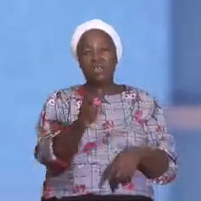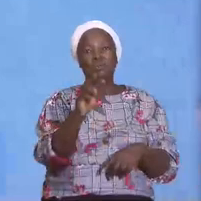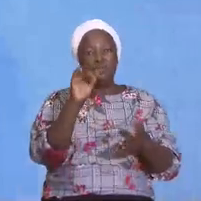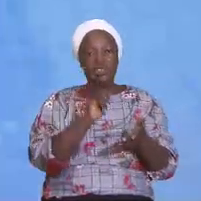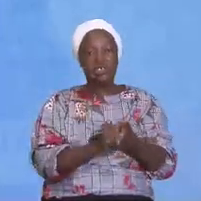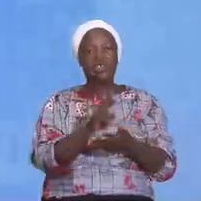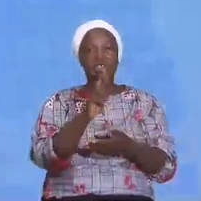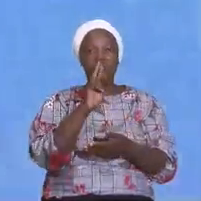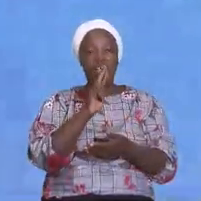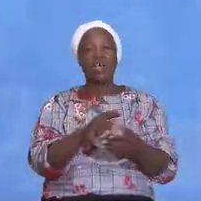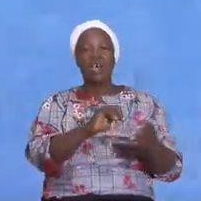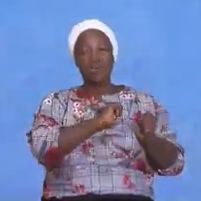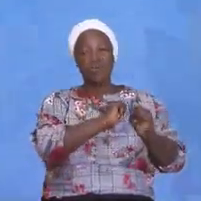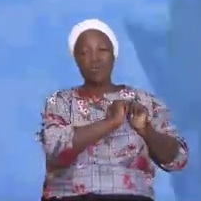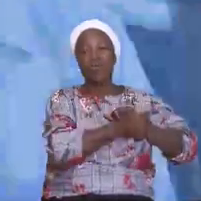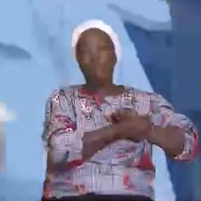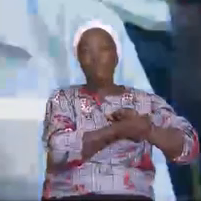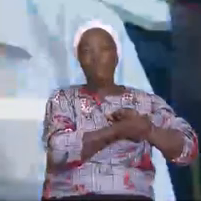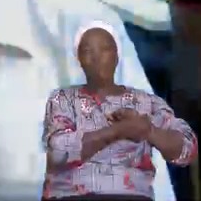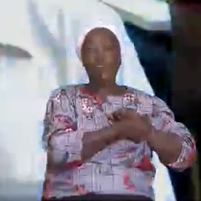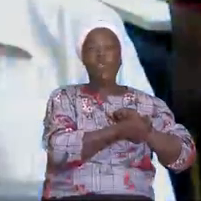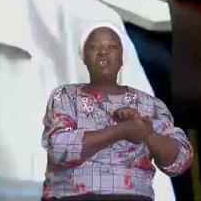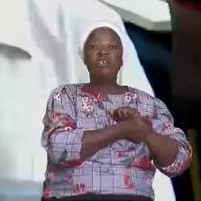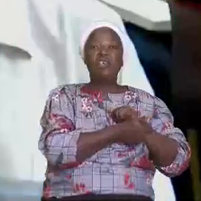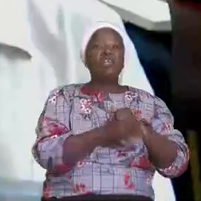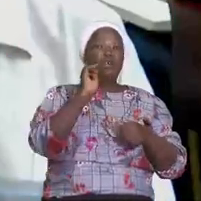libres les opprimés.